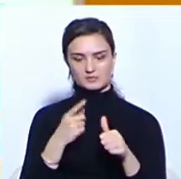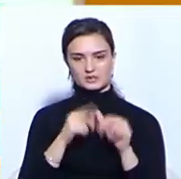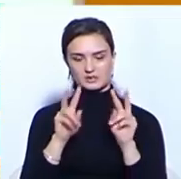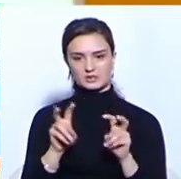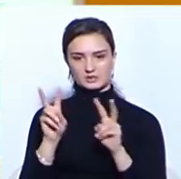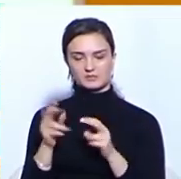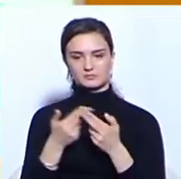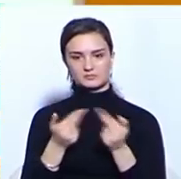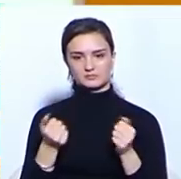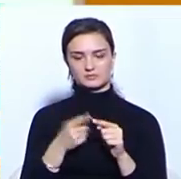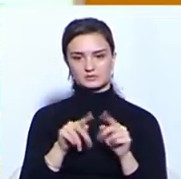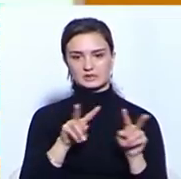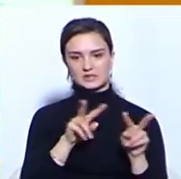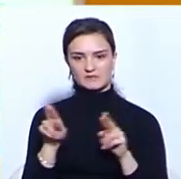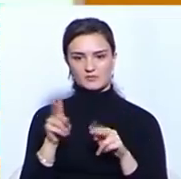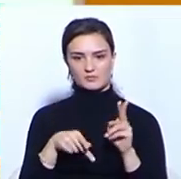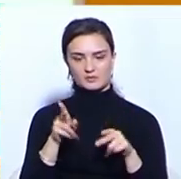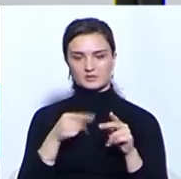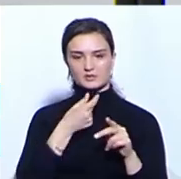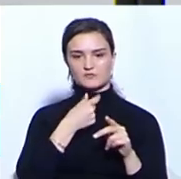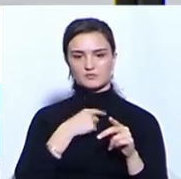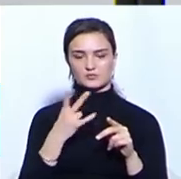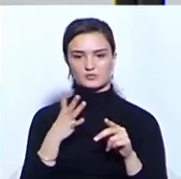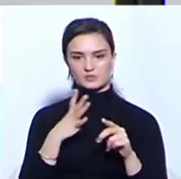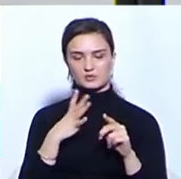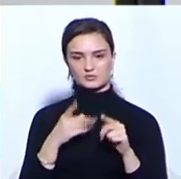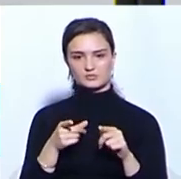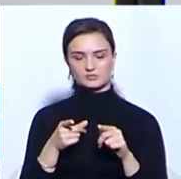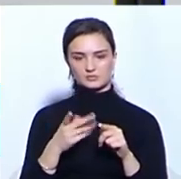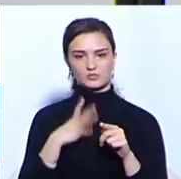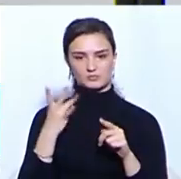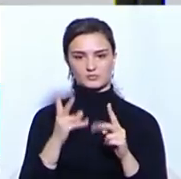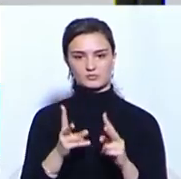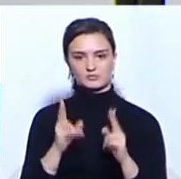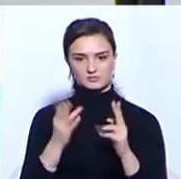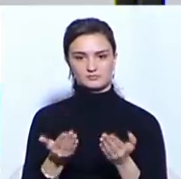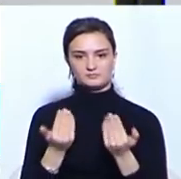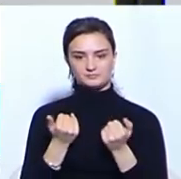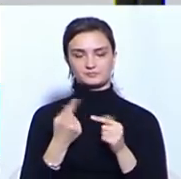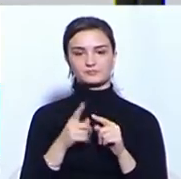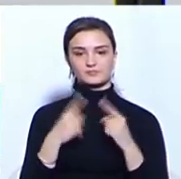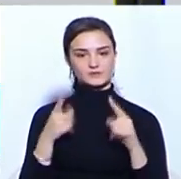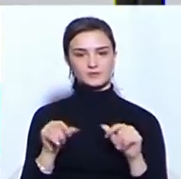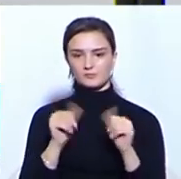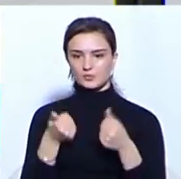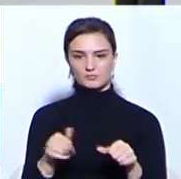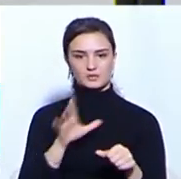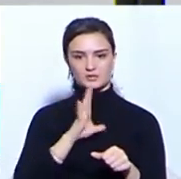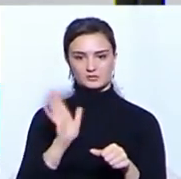რასდია? ეს რეალურად ეს ერთი და იგივე ოპერაცია არის, საშვილოსნო უნდა იქნას ყოფილიყო ამოღებული, იმიტომ რომ სხვა მეთოდი არ